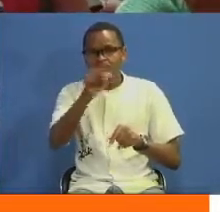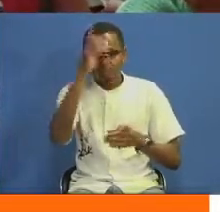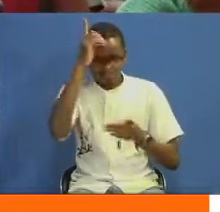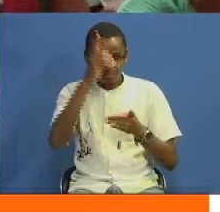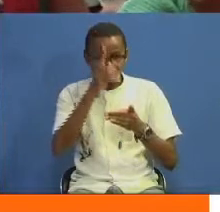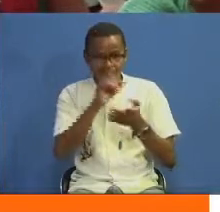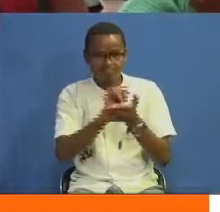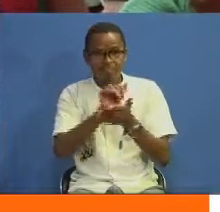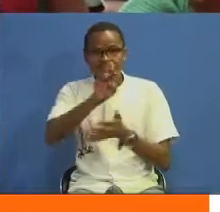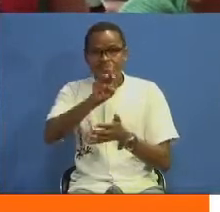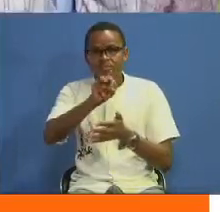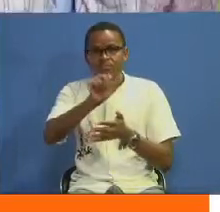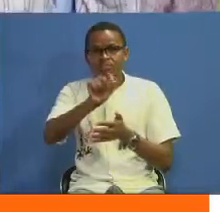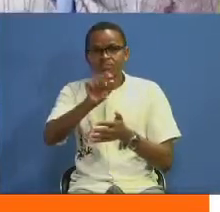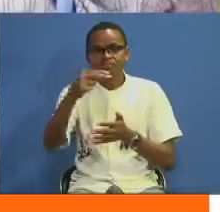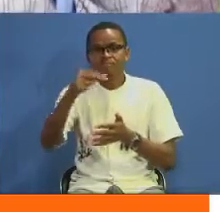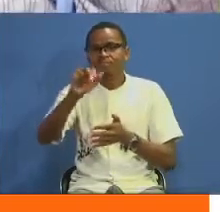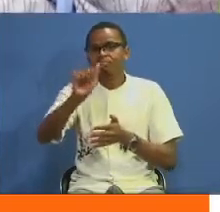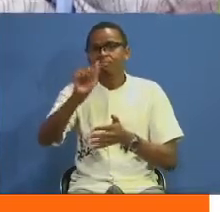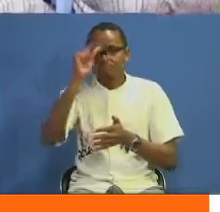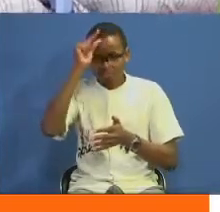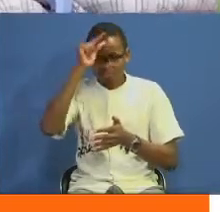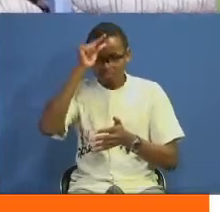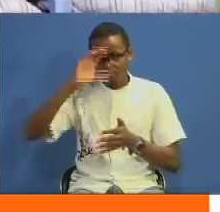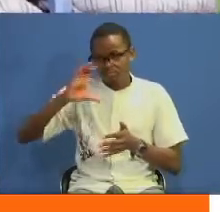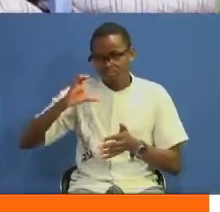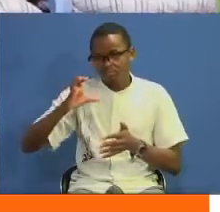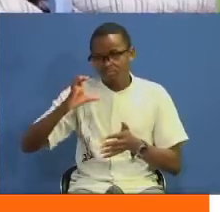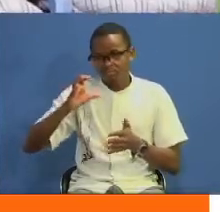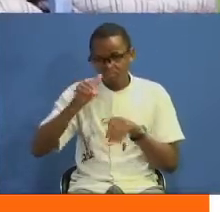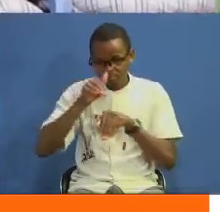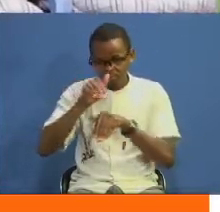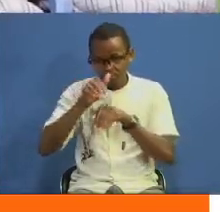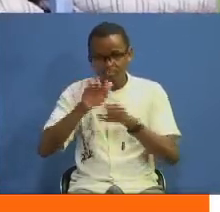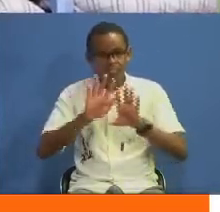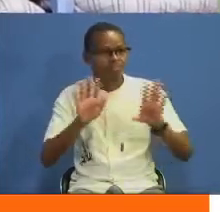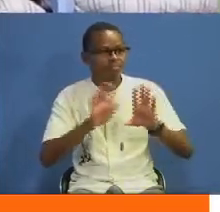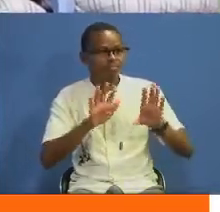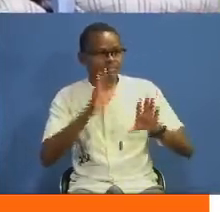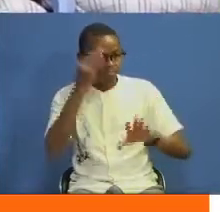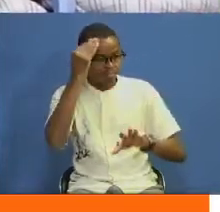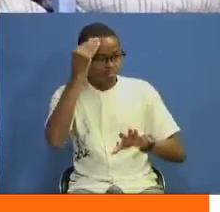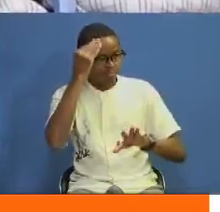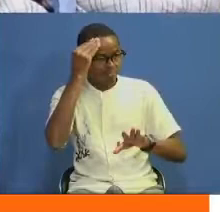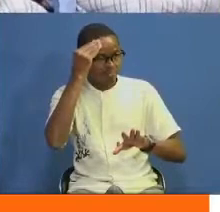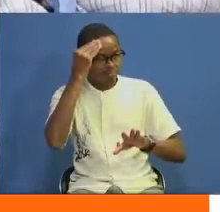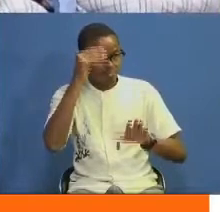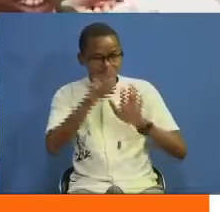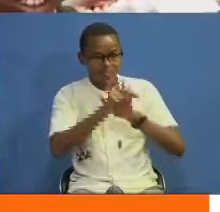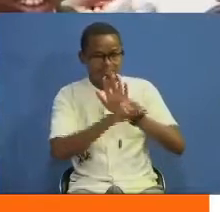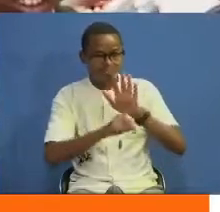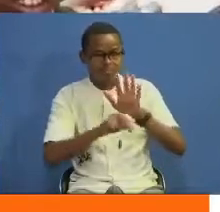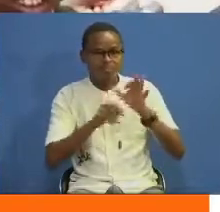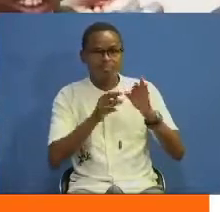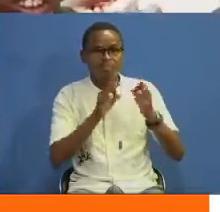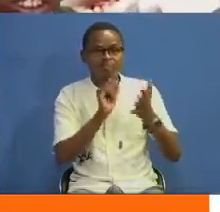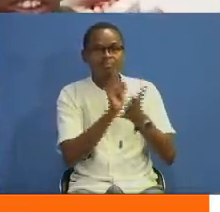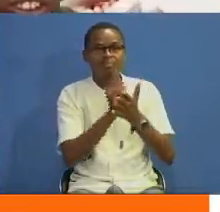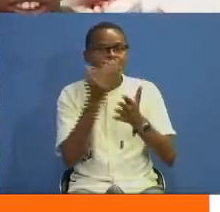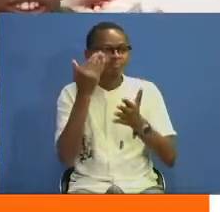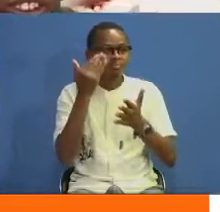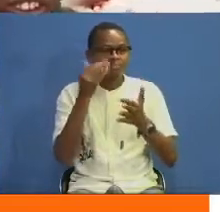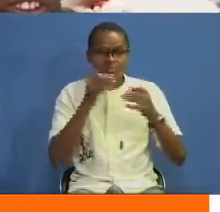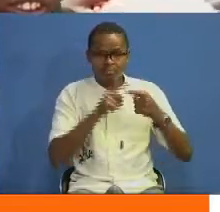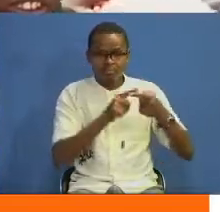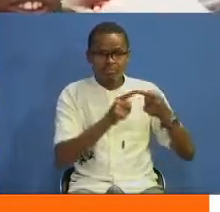Magoha. Aidha, alifokea serikali za kaunti kwa kutotilia maanani elimu na shule za chekechea kama inavyofaa, hata